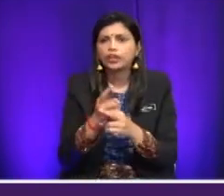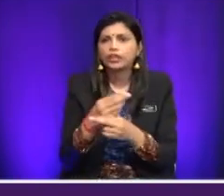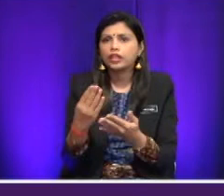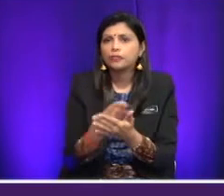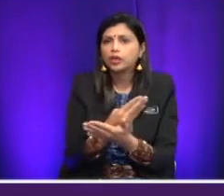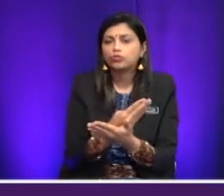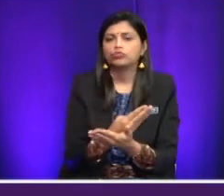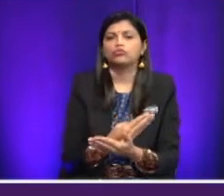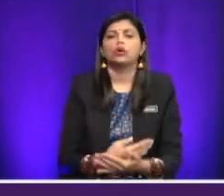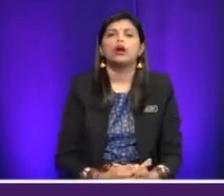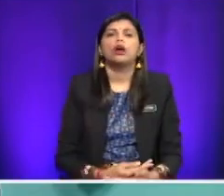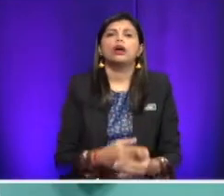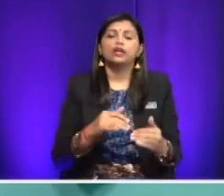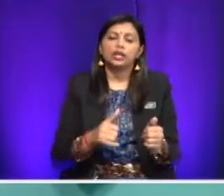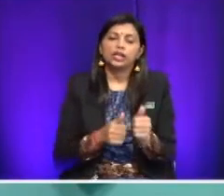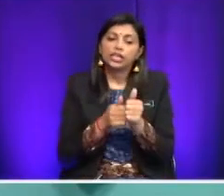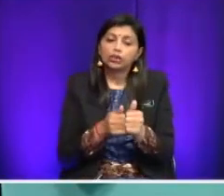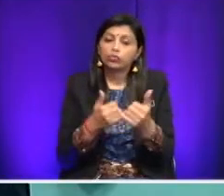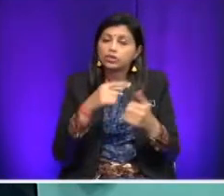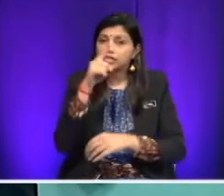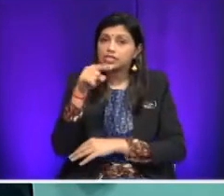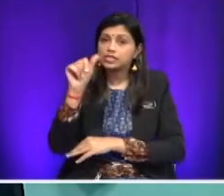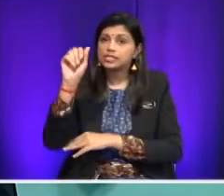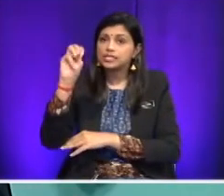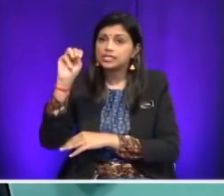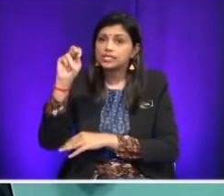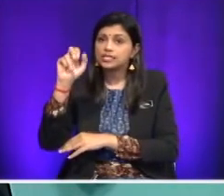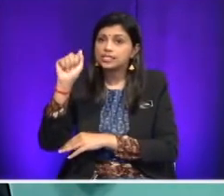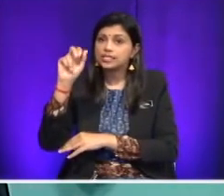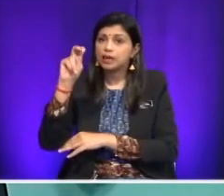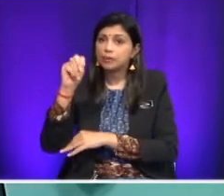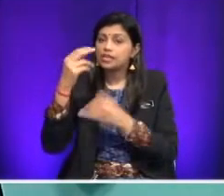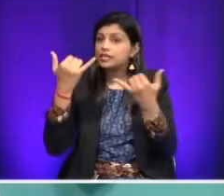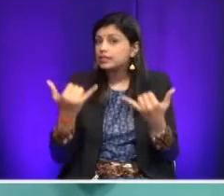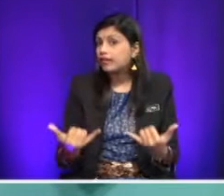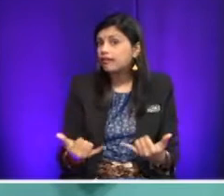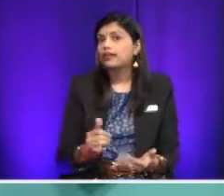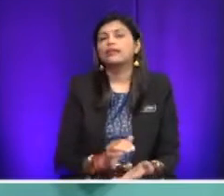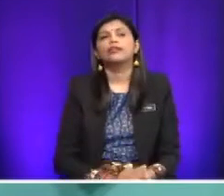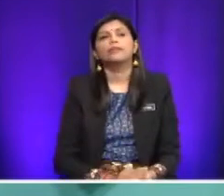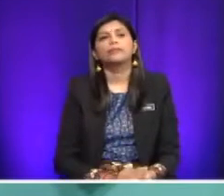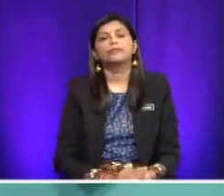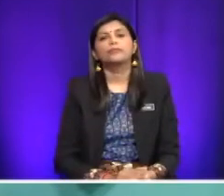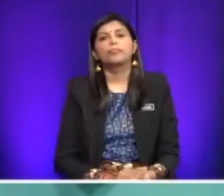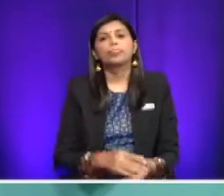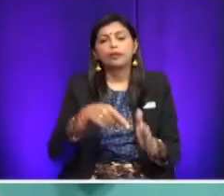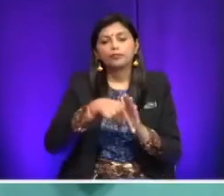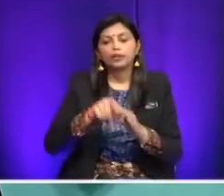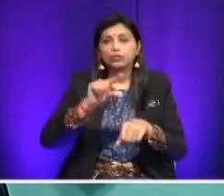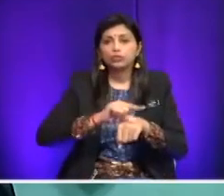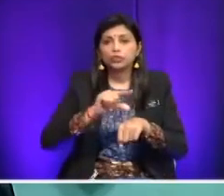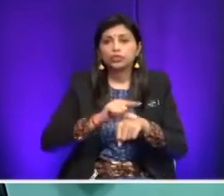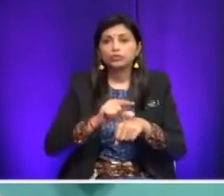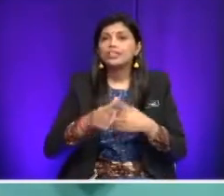untuk masihkan ada punya produk ya oke the pasti memastikan penghasilan perabot memenuhi citarasa penggunaan dan juga boleh dipaksakan